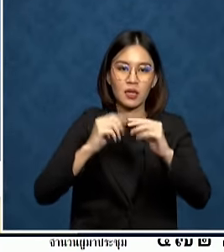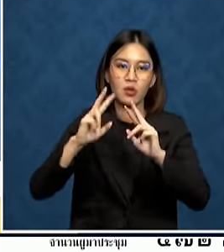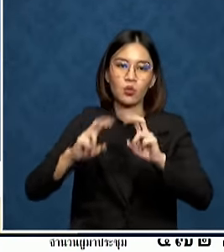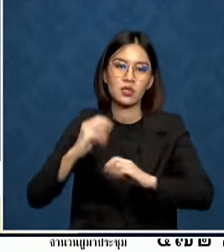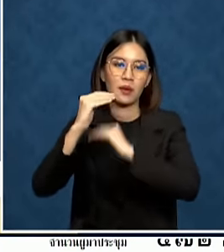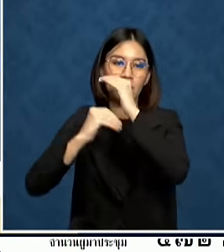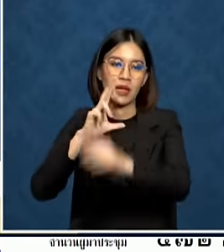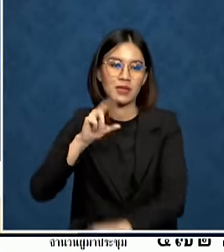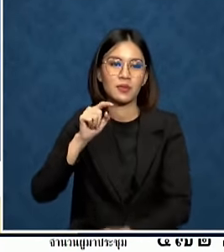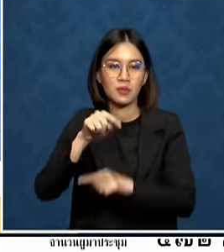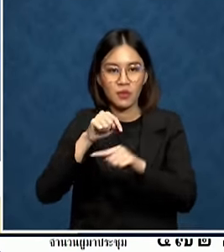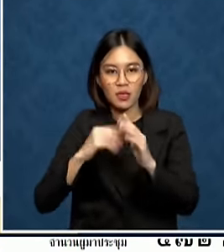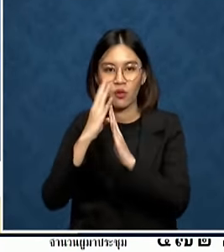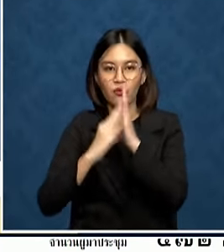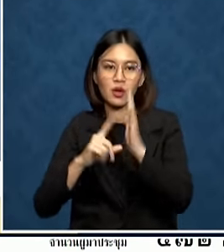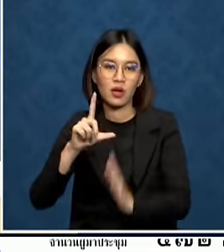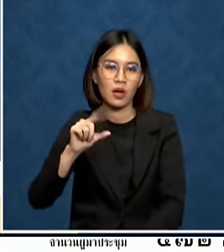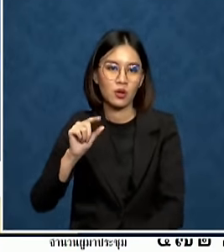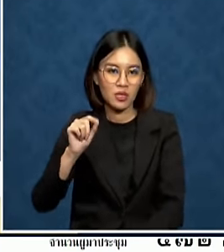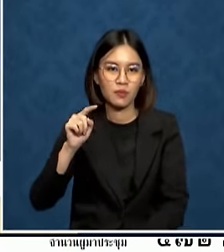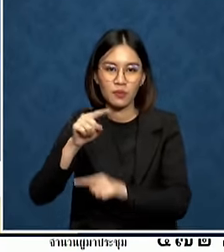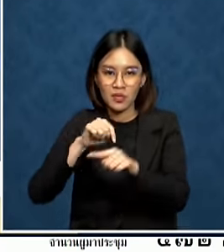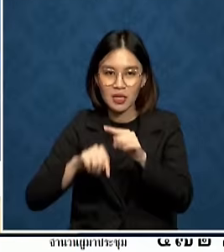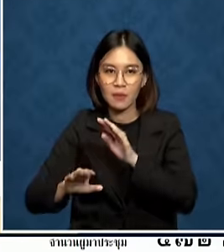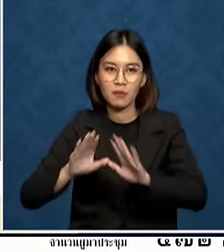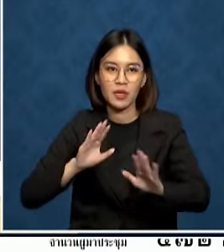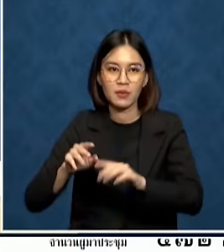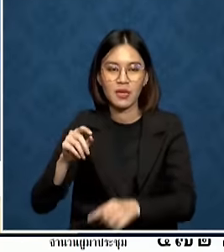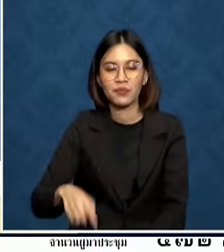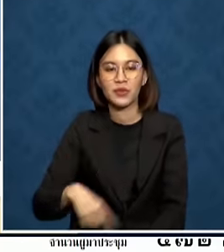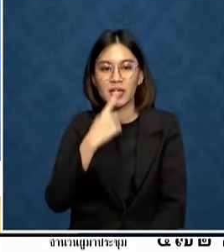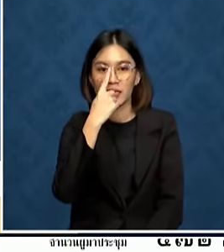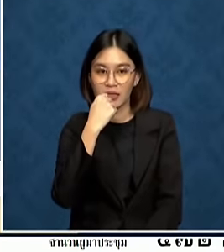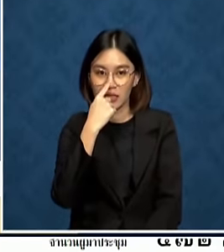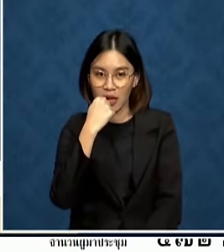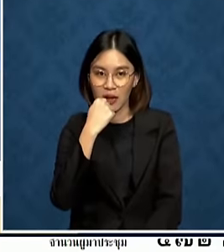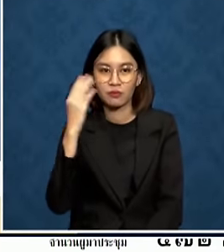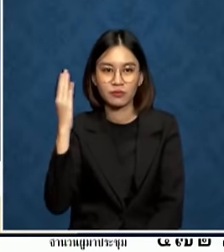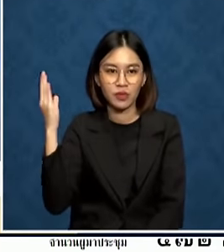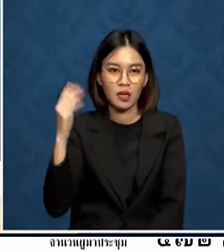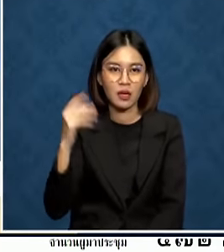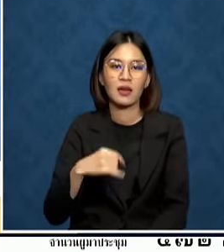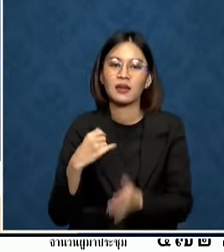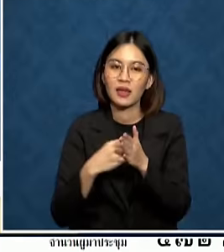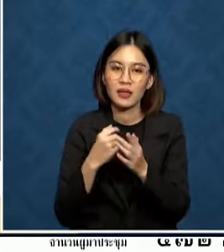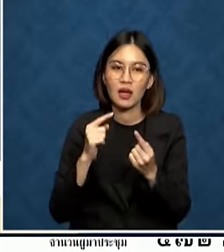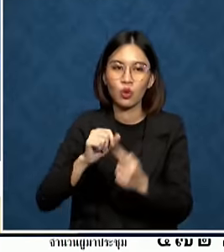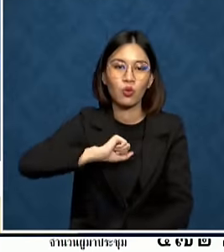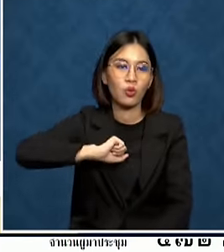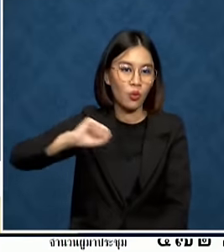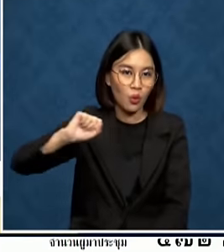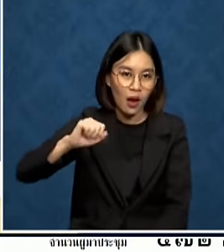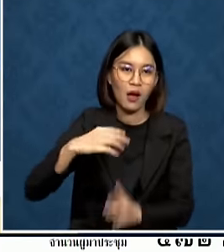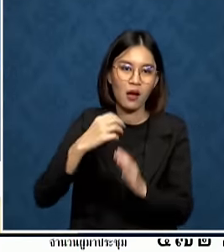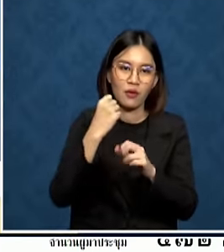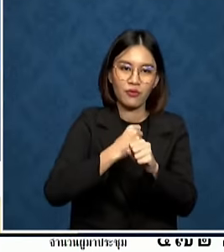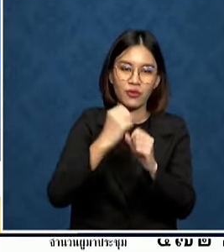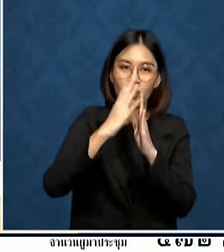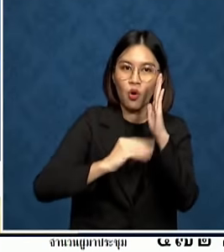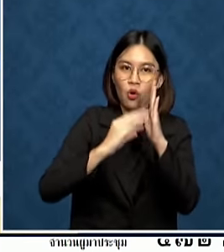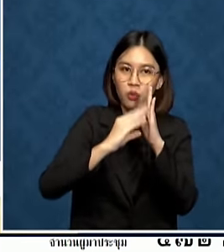30%ฝึกอบรม 20%เทียบกับวงสีแดงที่อยู่ข้างบนของเรานะครับเอาง่ายๆวงขวาสุดนะครับฝึกอบรมเรา